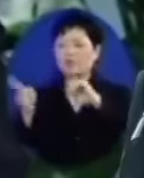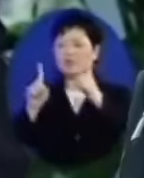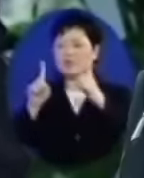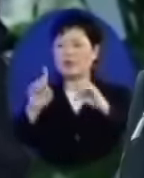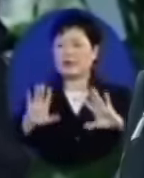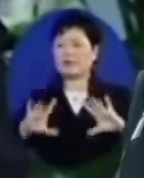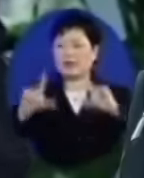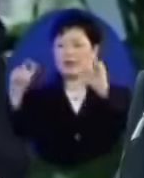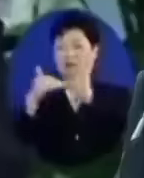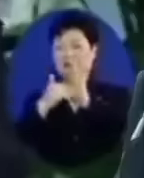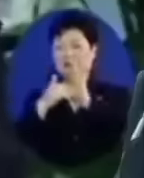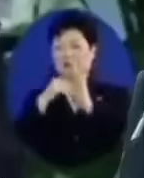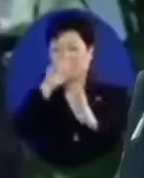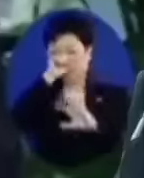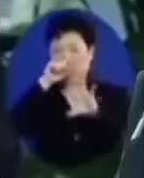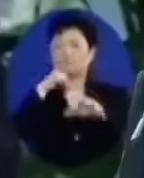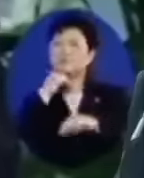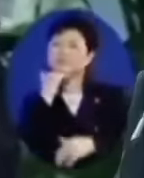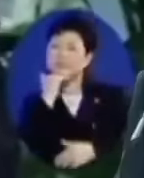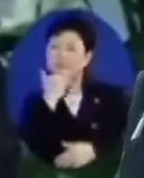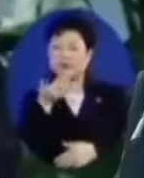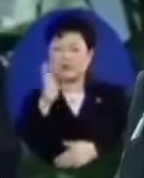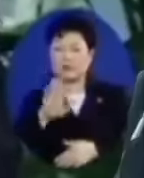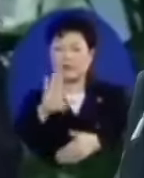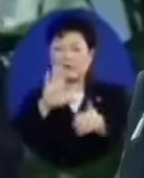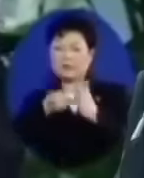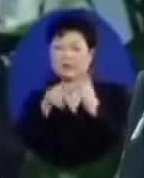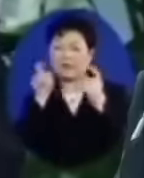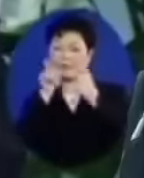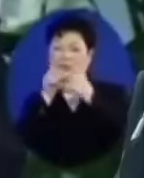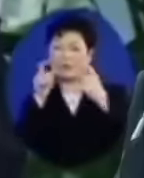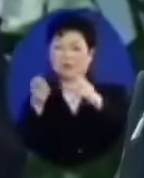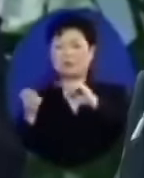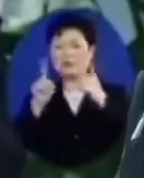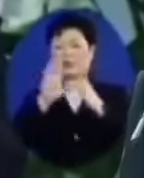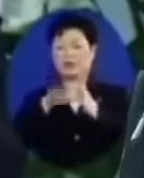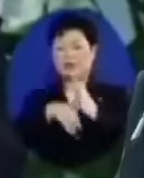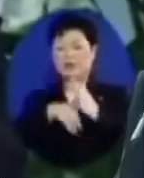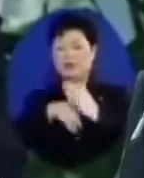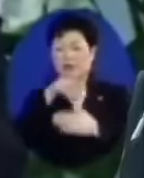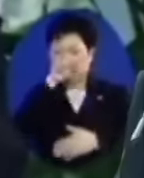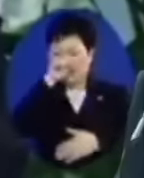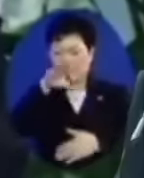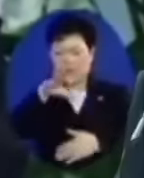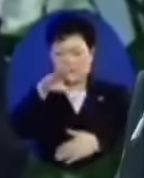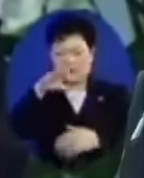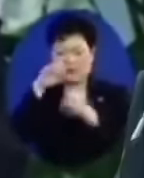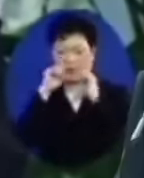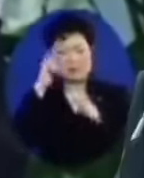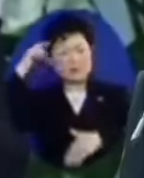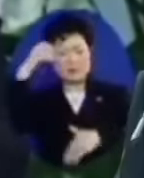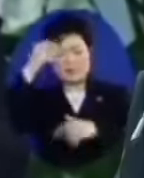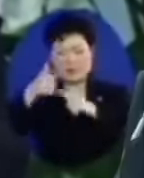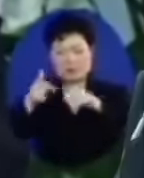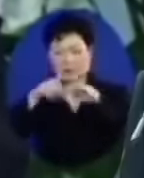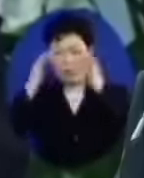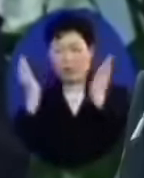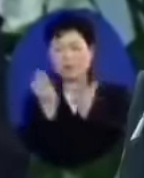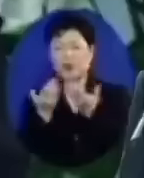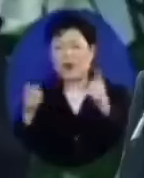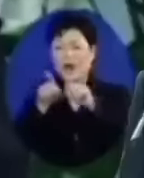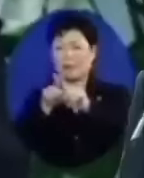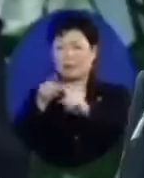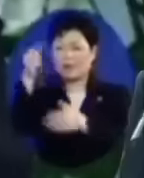기다려요. 그러나 때가 와서 부활의 때가 오면은 낙원에 있는 영들이 모두 다 예수님과 함께